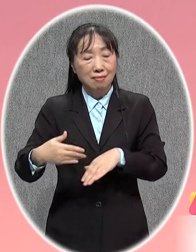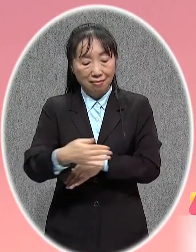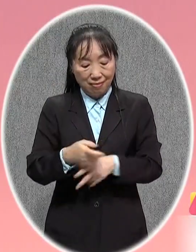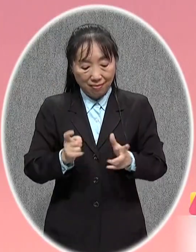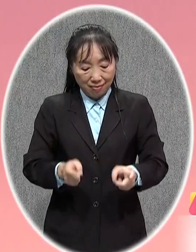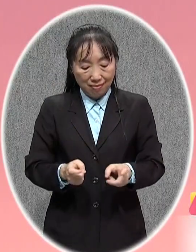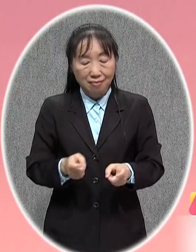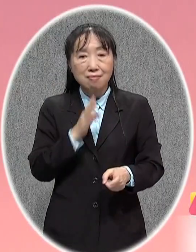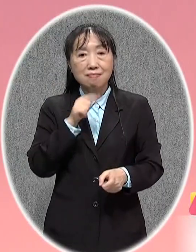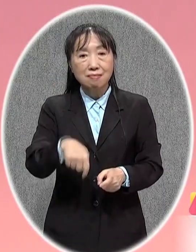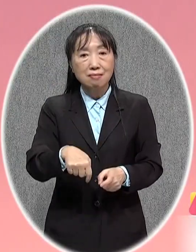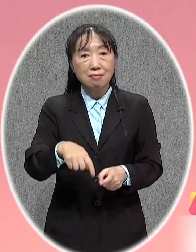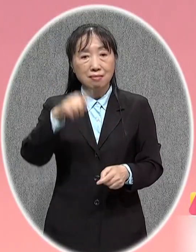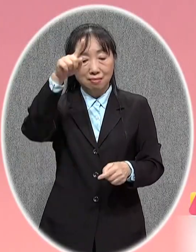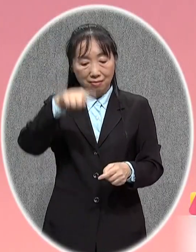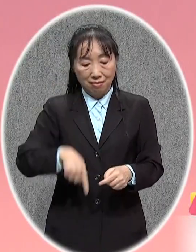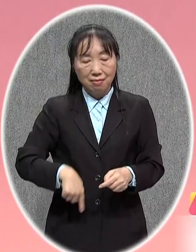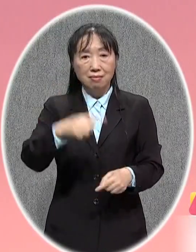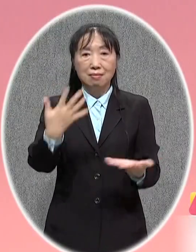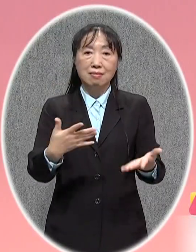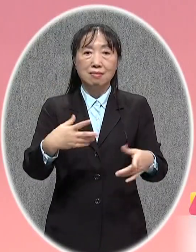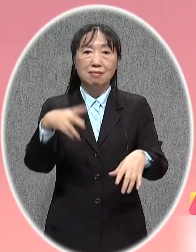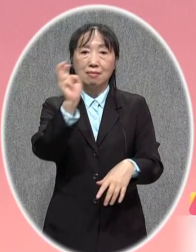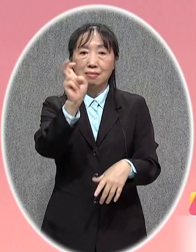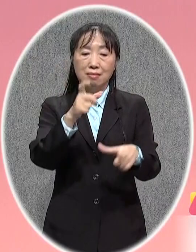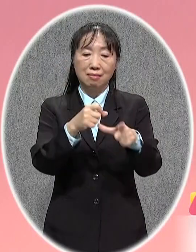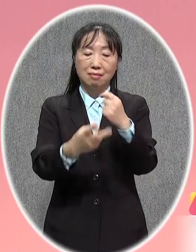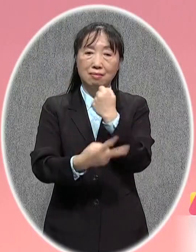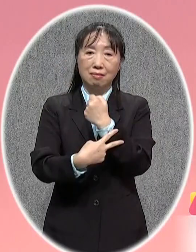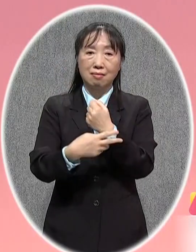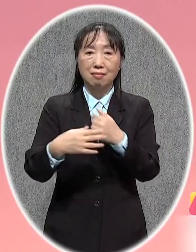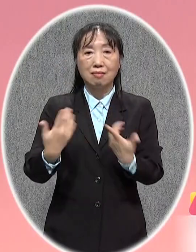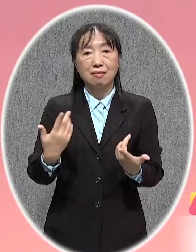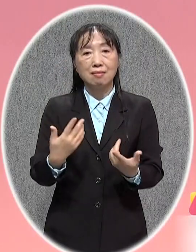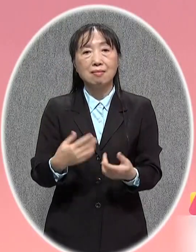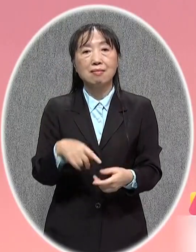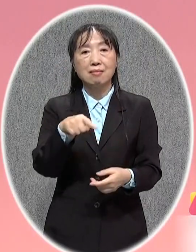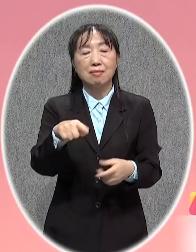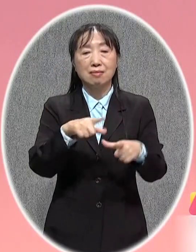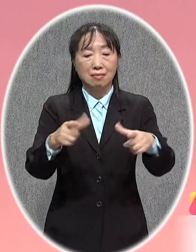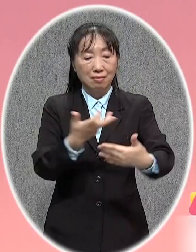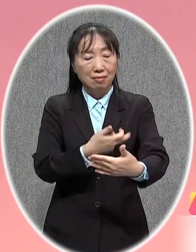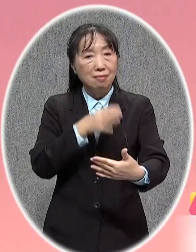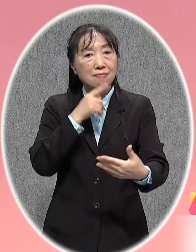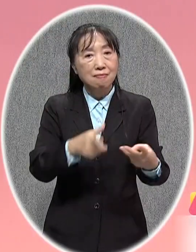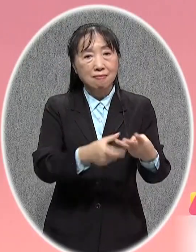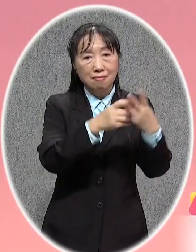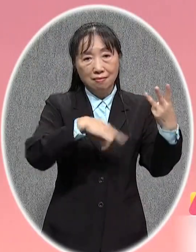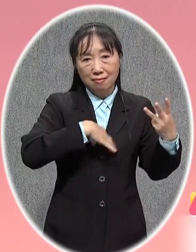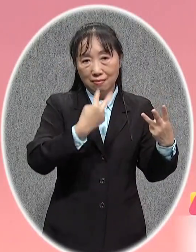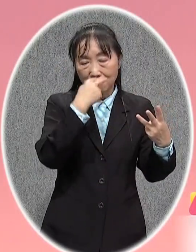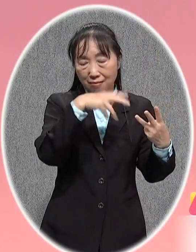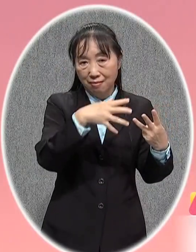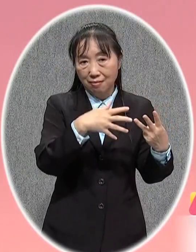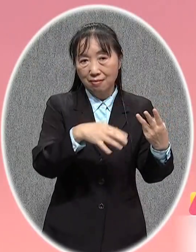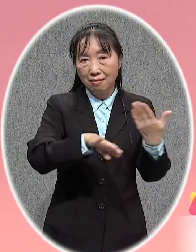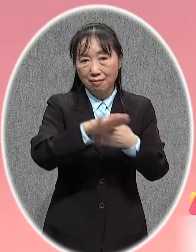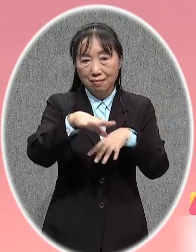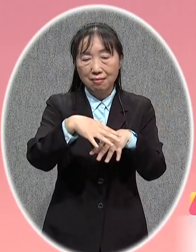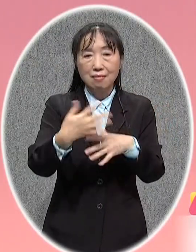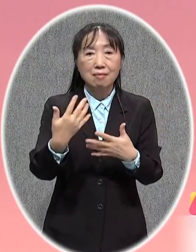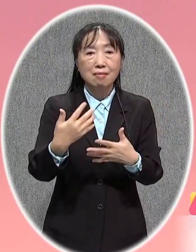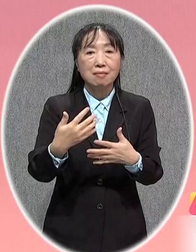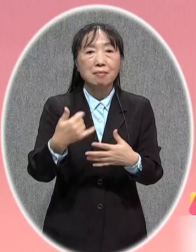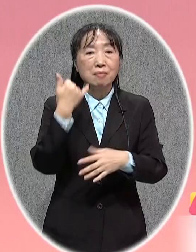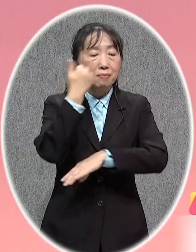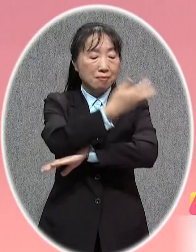这么将近20公里长的范围，那大潭的这个三阶外阶的那个最外侧与海岸